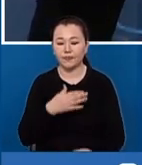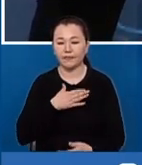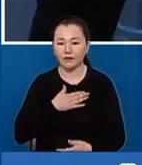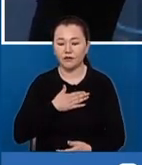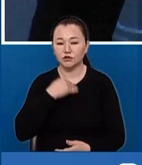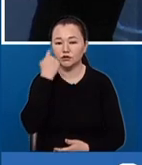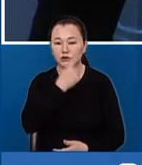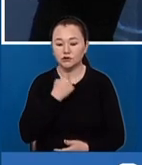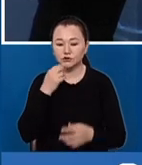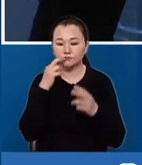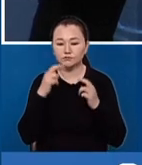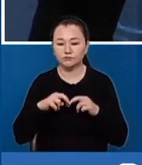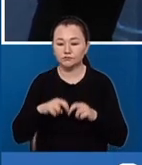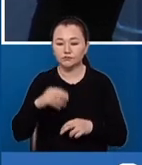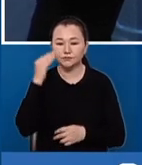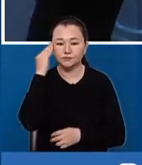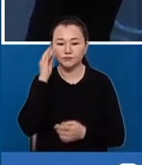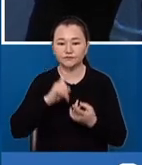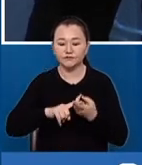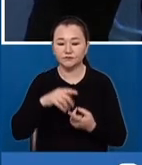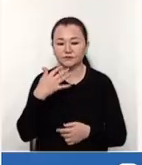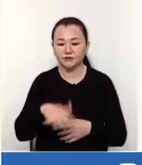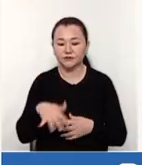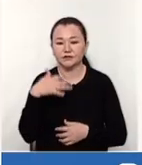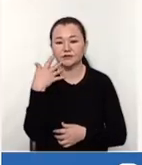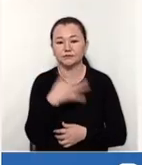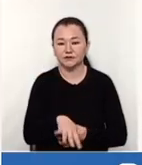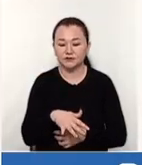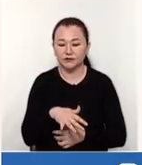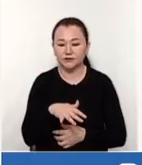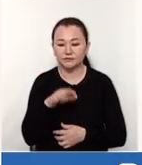Менің жеке сараптамалық пікірім бойынша 50-50